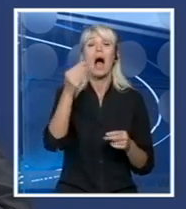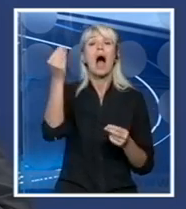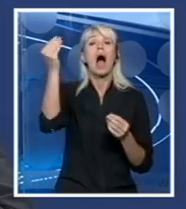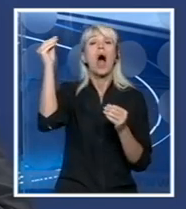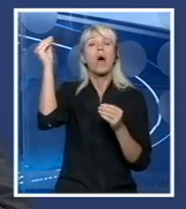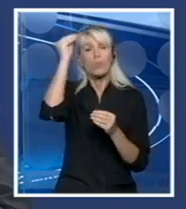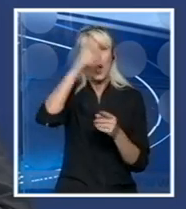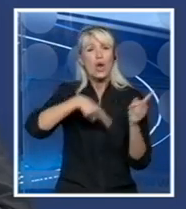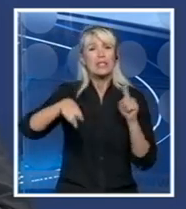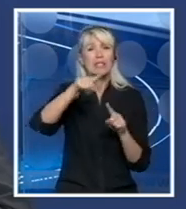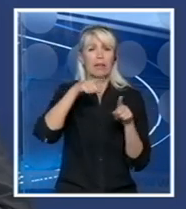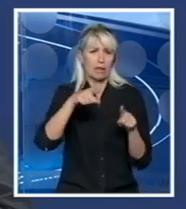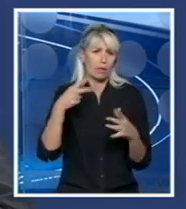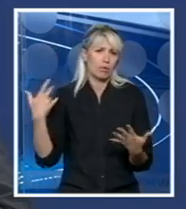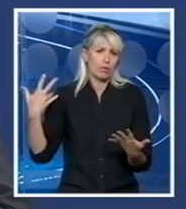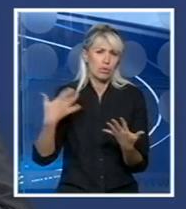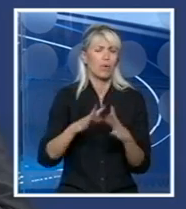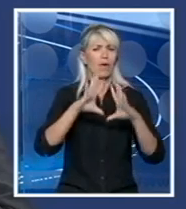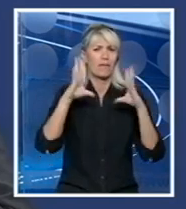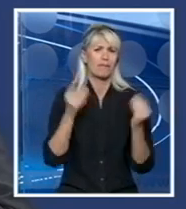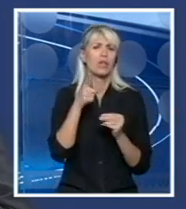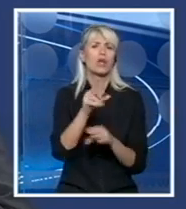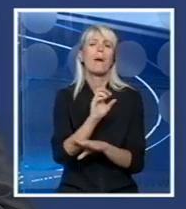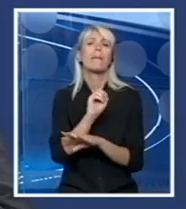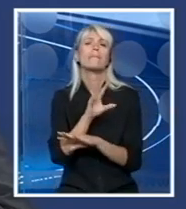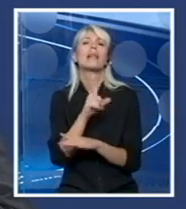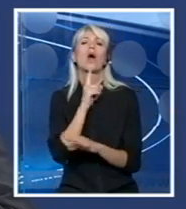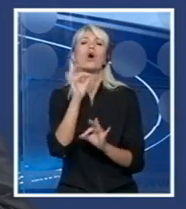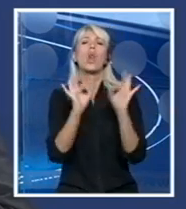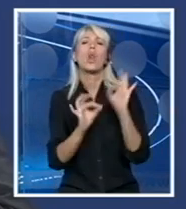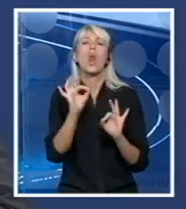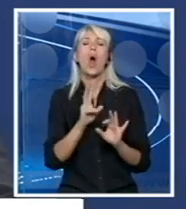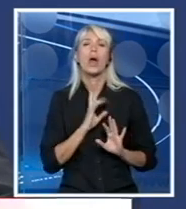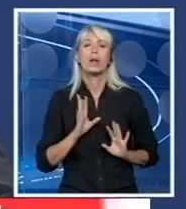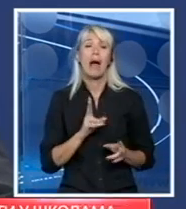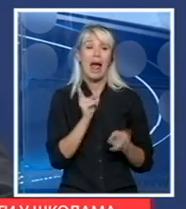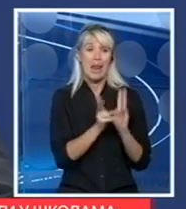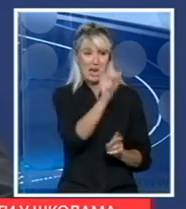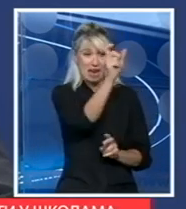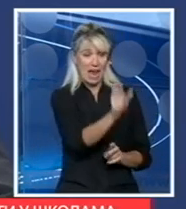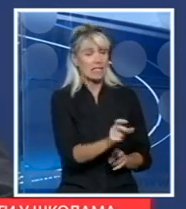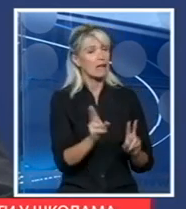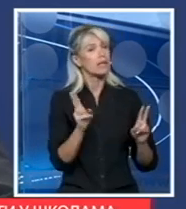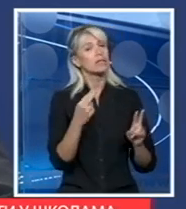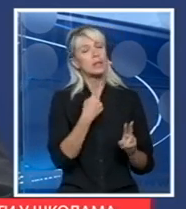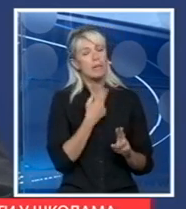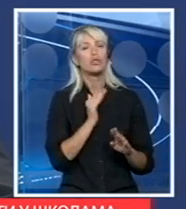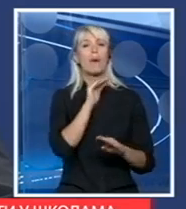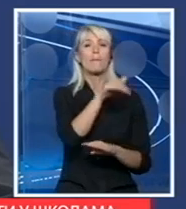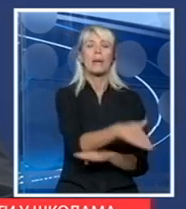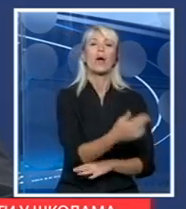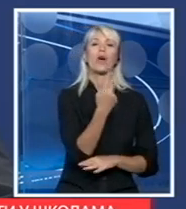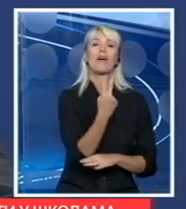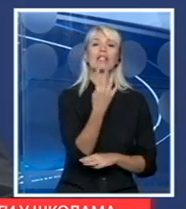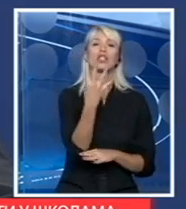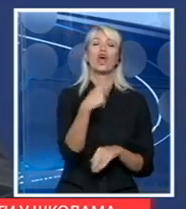uvodi već decenijama takozvani pravilnik o pedagoškoj normi. Znači, nastavnik ne može da ima više od 24 časa neposrednog